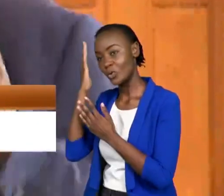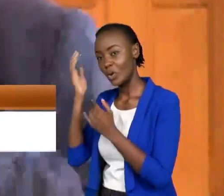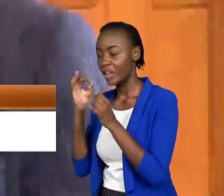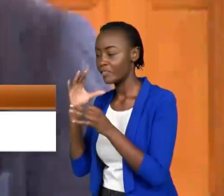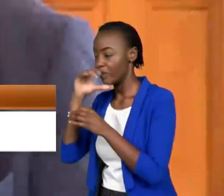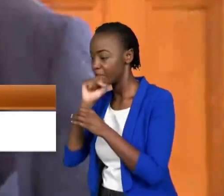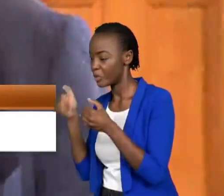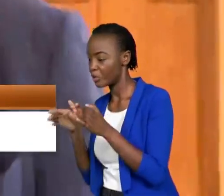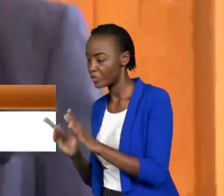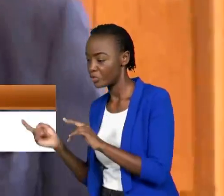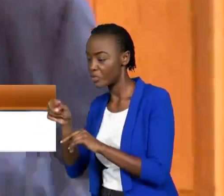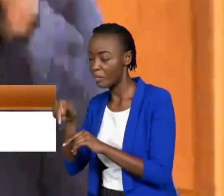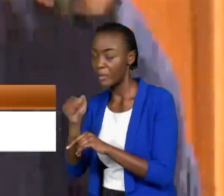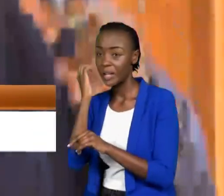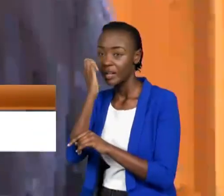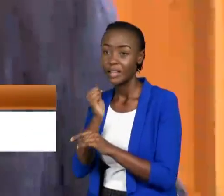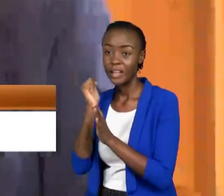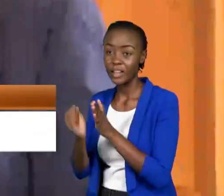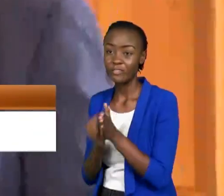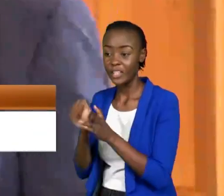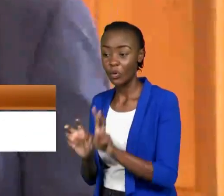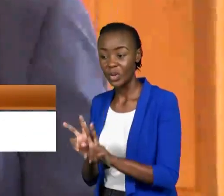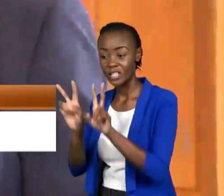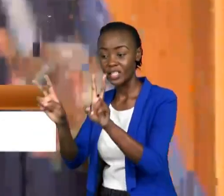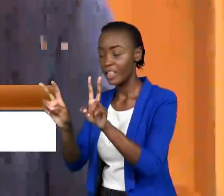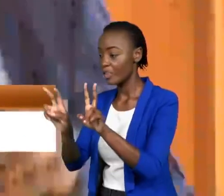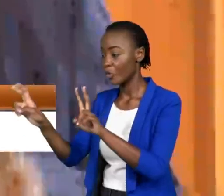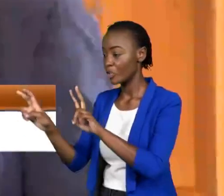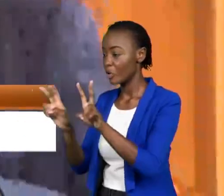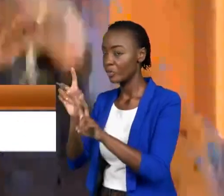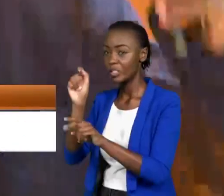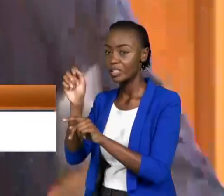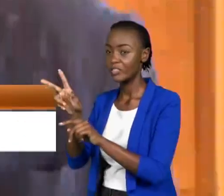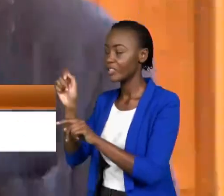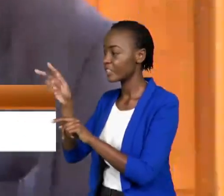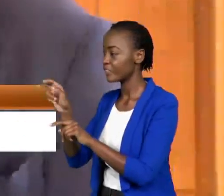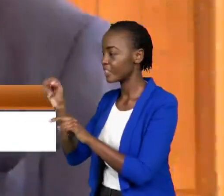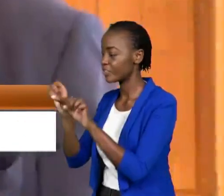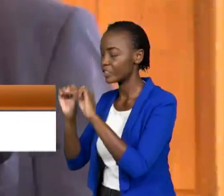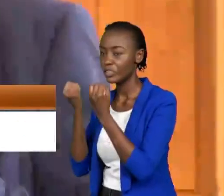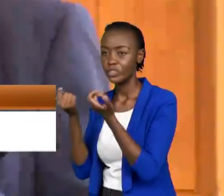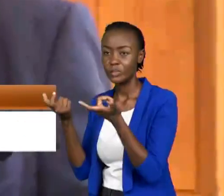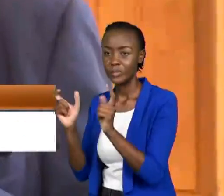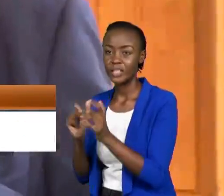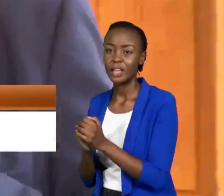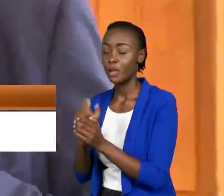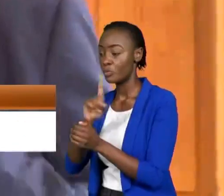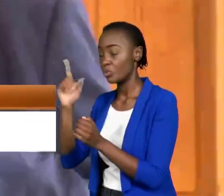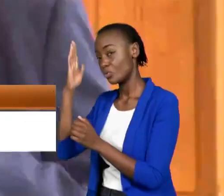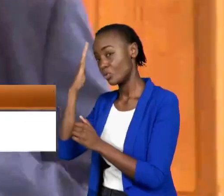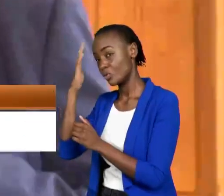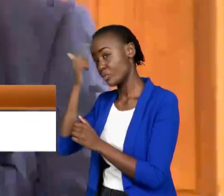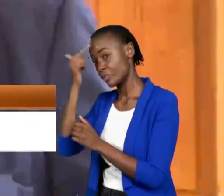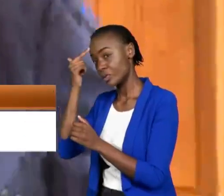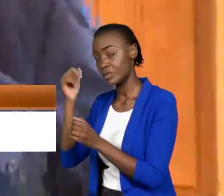nafasi ya kuja labda Naivasha watatuona kwenye televisheni, mwingine kwenye mitandao. Na najua kwa sababu ya ile